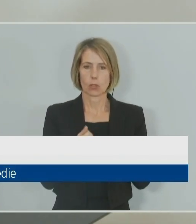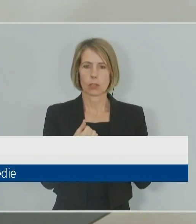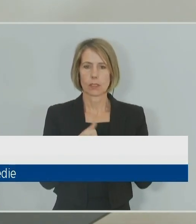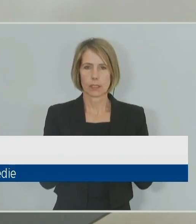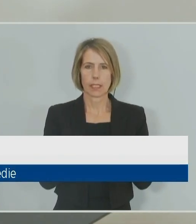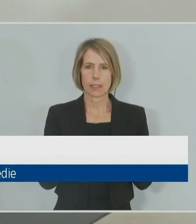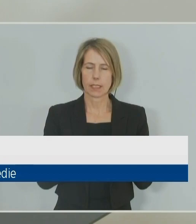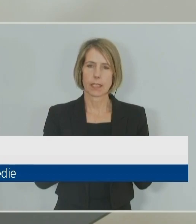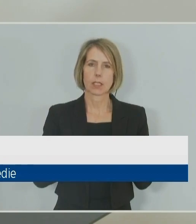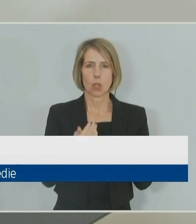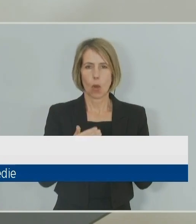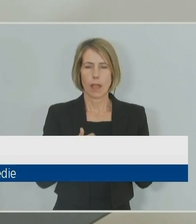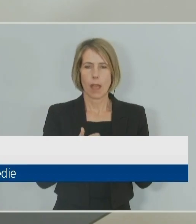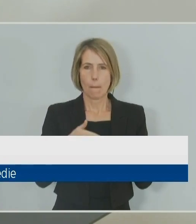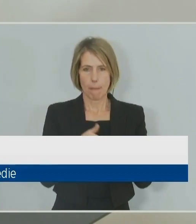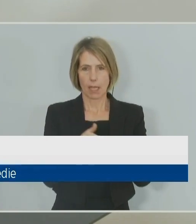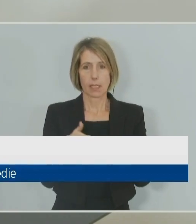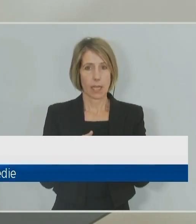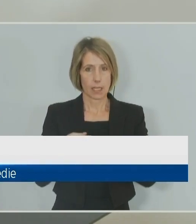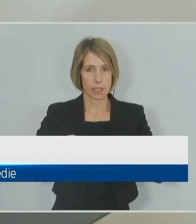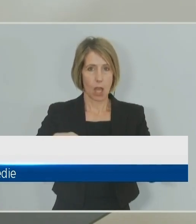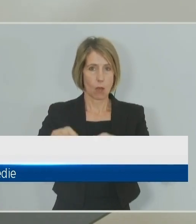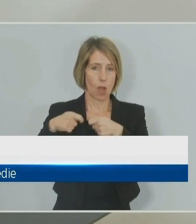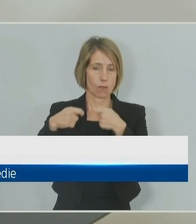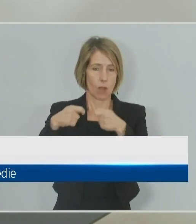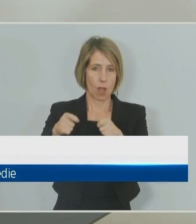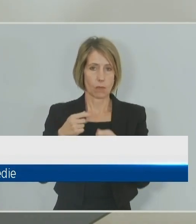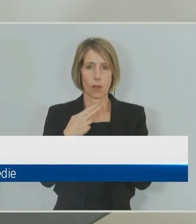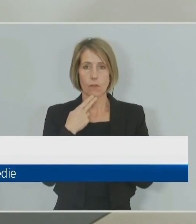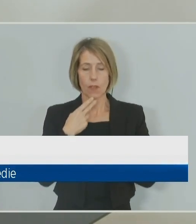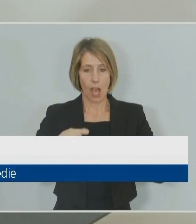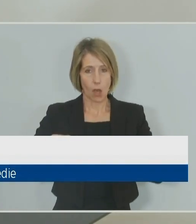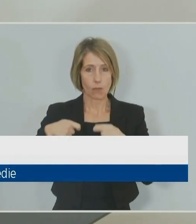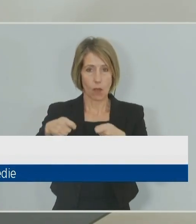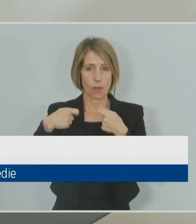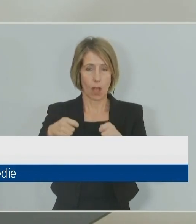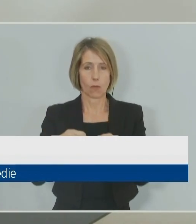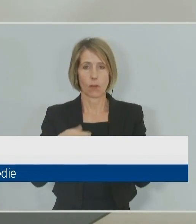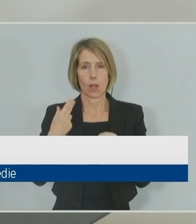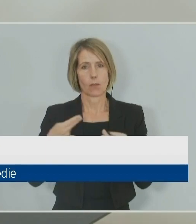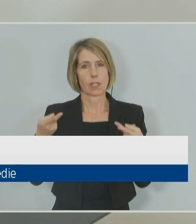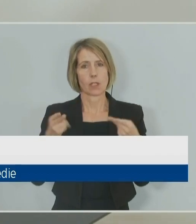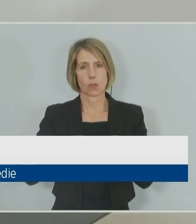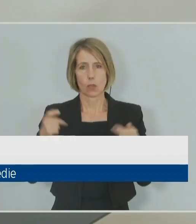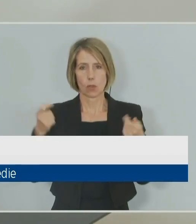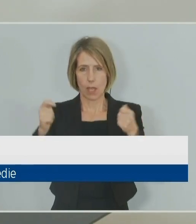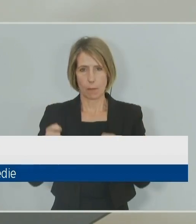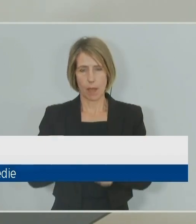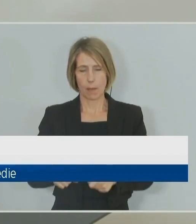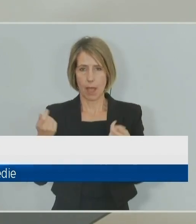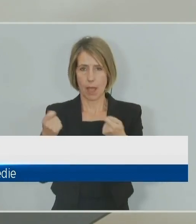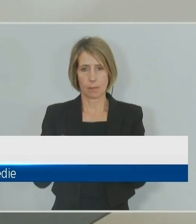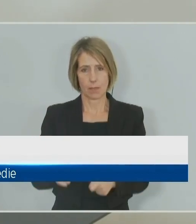Dhe i kemi kërkuar KFOR-it që të ndërhyjë, por fatmirësisht janë zgjidhur këto çështje në mënyrë paqësore.